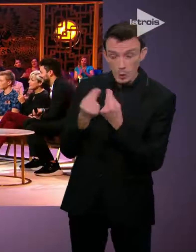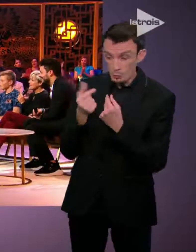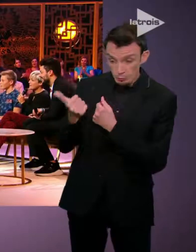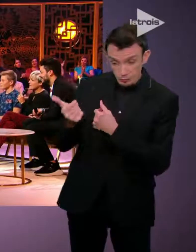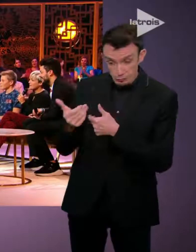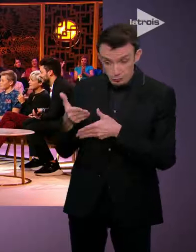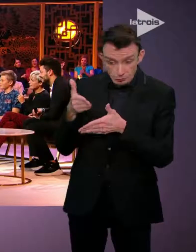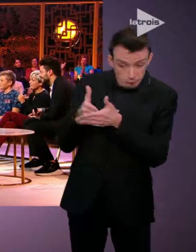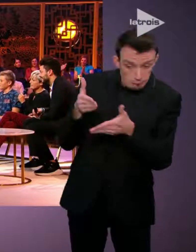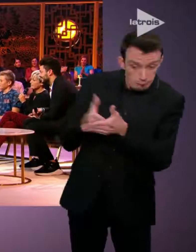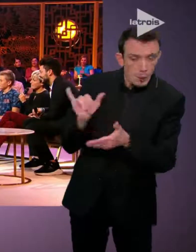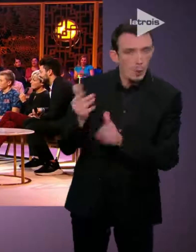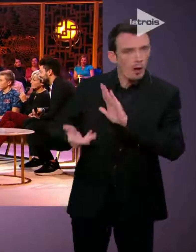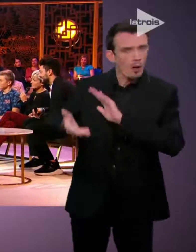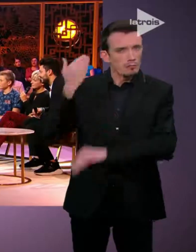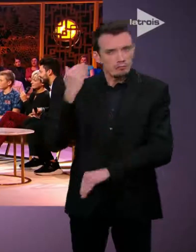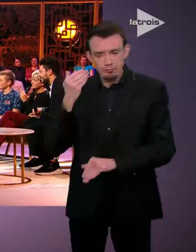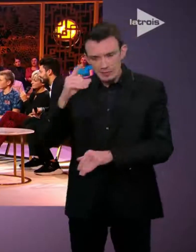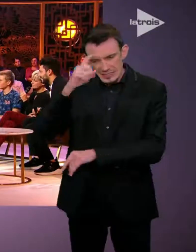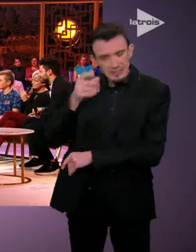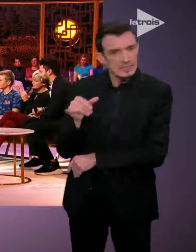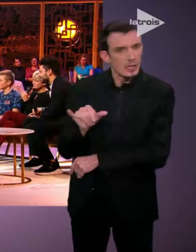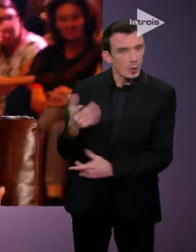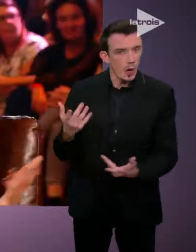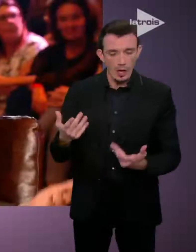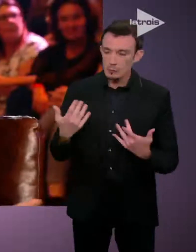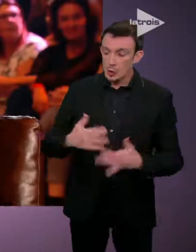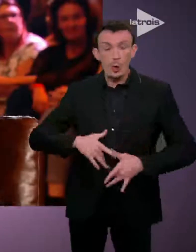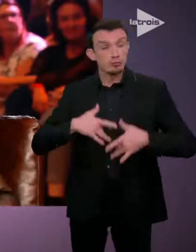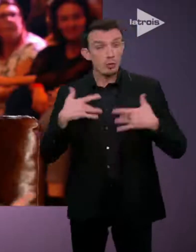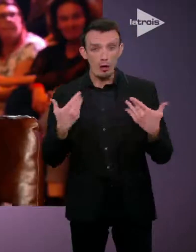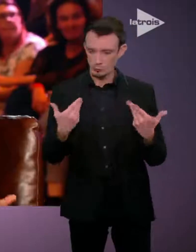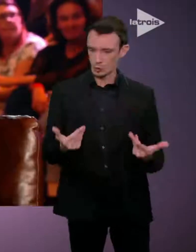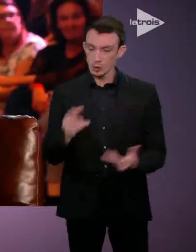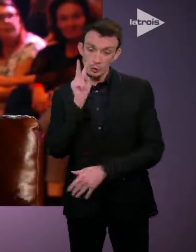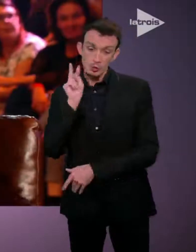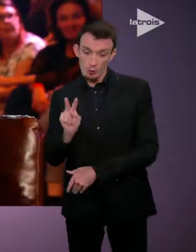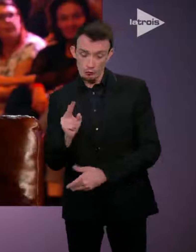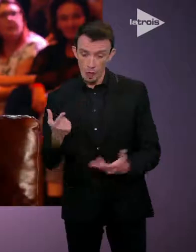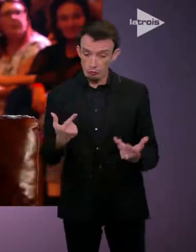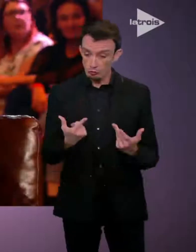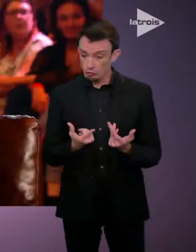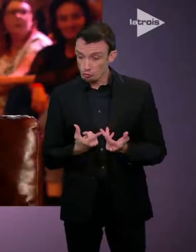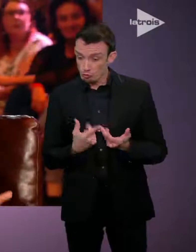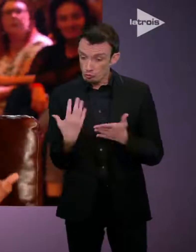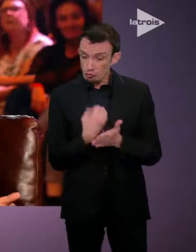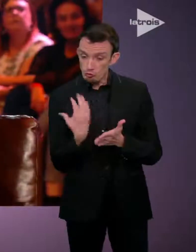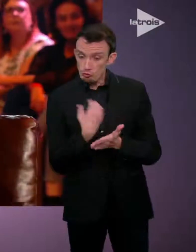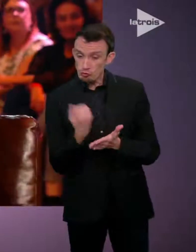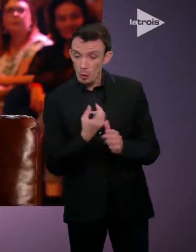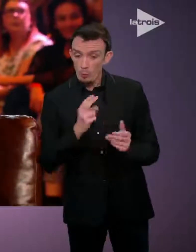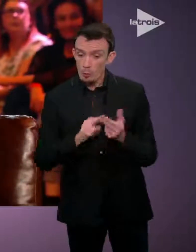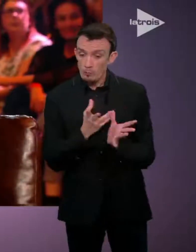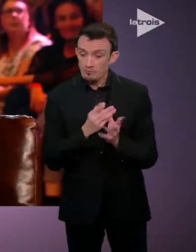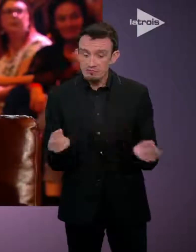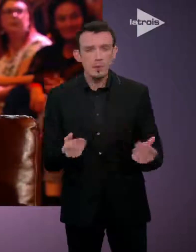étapes que vous avez dû franchir avec Sacha, parce que c'est vrai qu'on a l'impression qu'aujourd'hui, ben, y a beaucoup de choses qui sont résolues, entre guillemets, mais en fait, il y a eu des